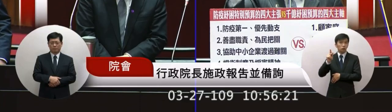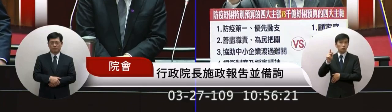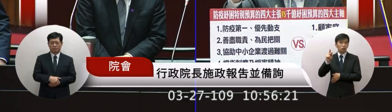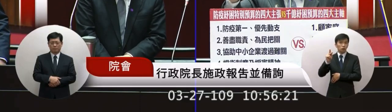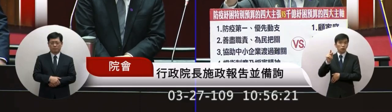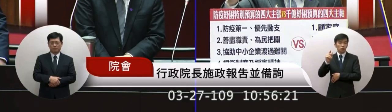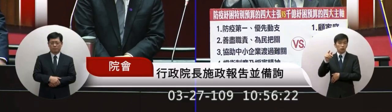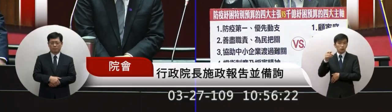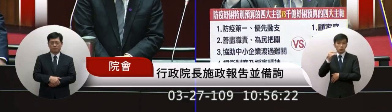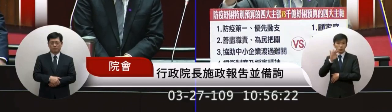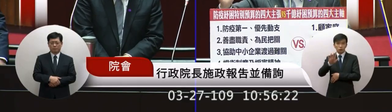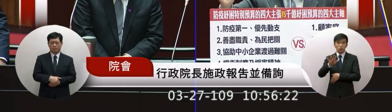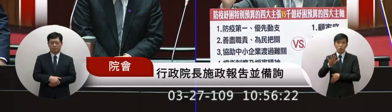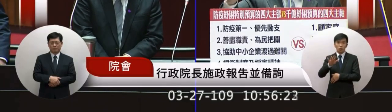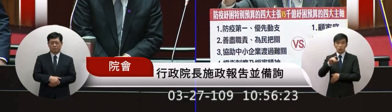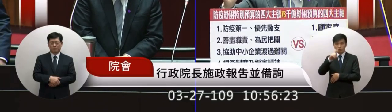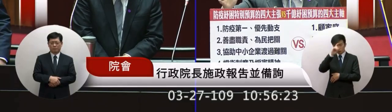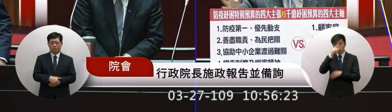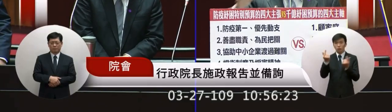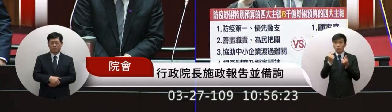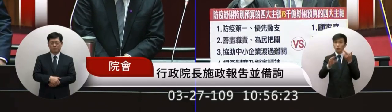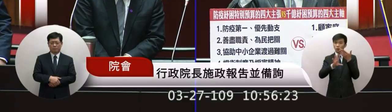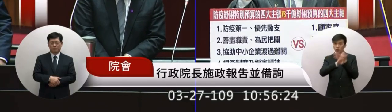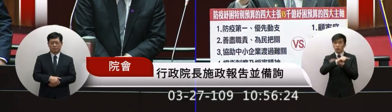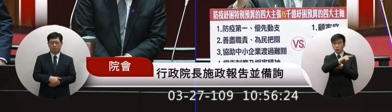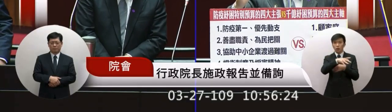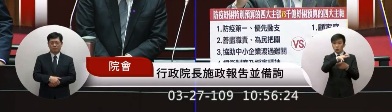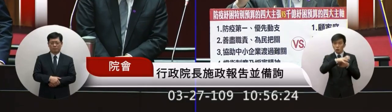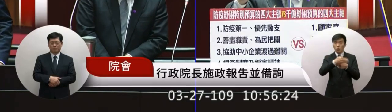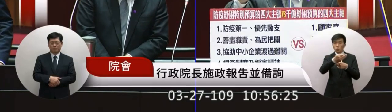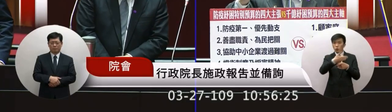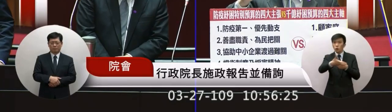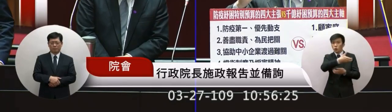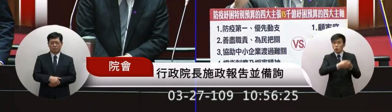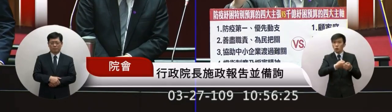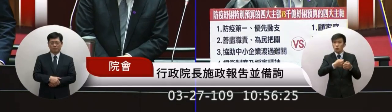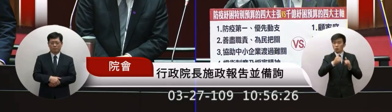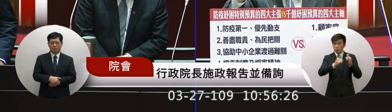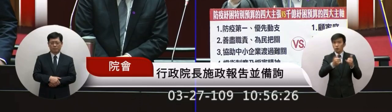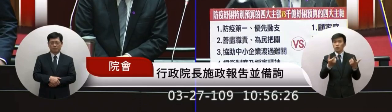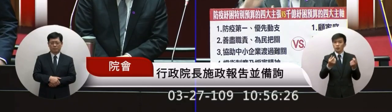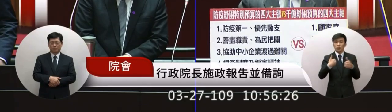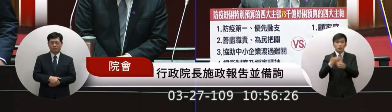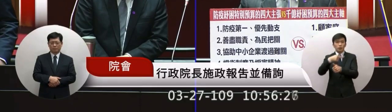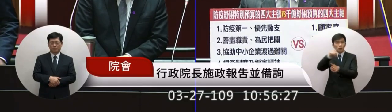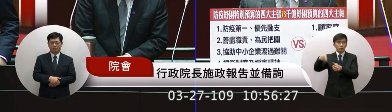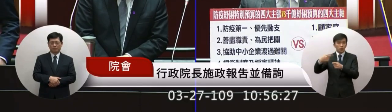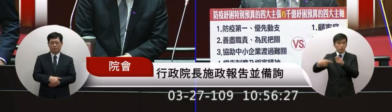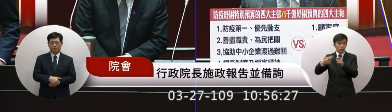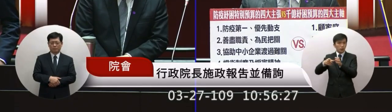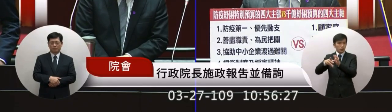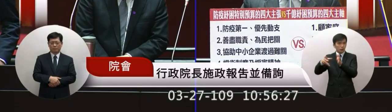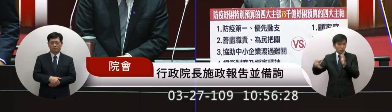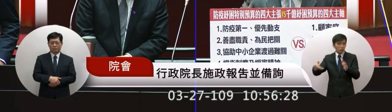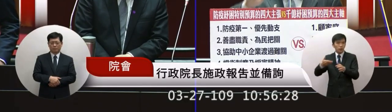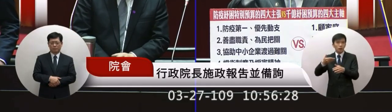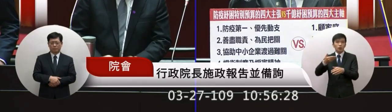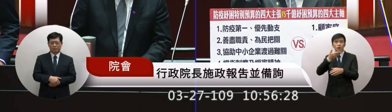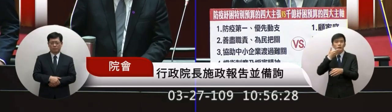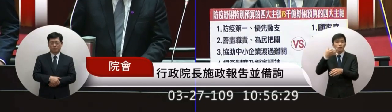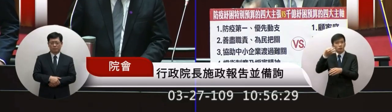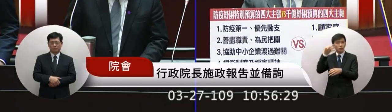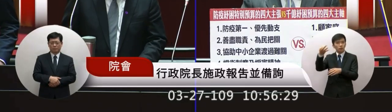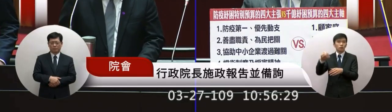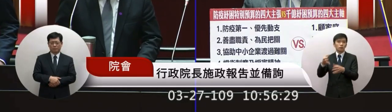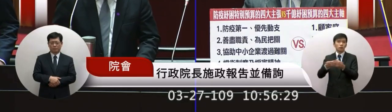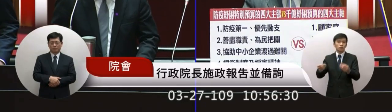迄受灾的这些农民、农渔民，我要继续分一档的时间来谈免息啦，吼、哦。这大概是